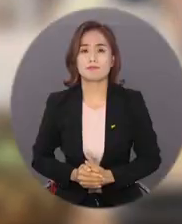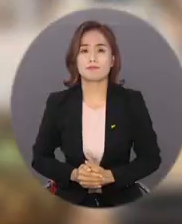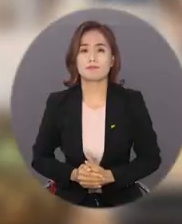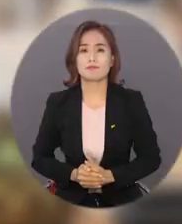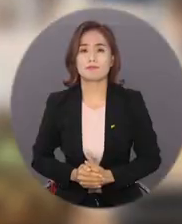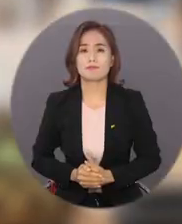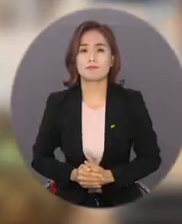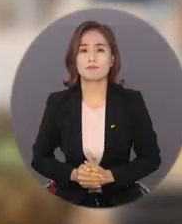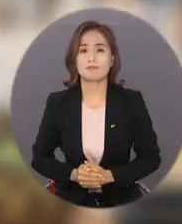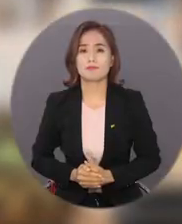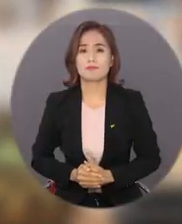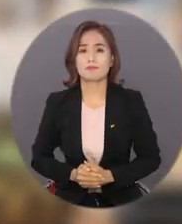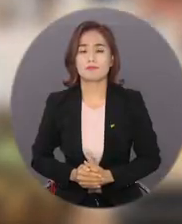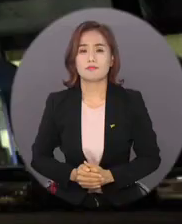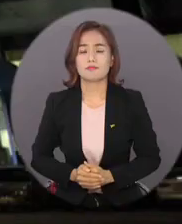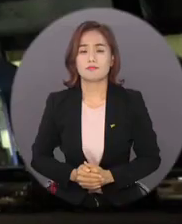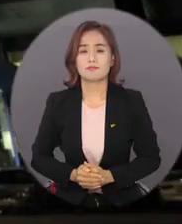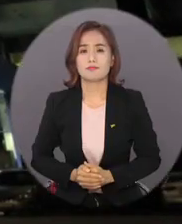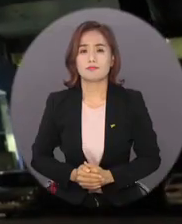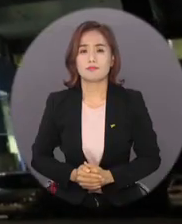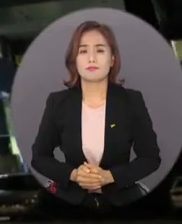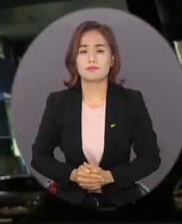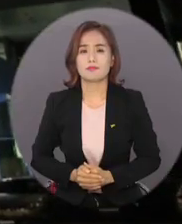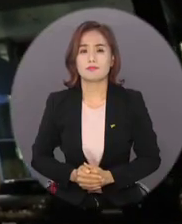뉴스 송정근입니다.